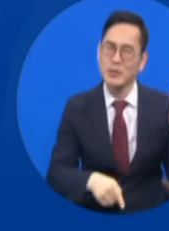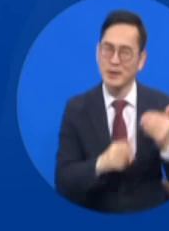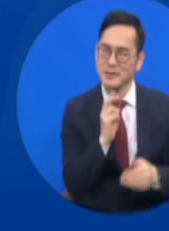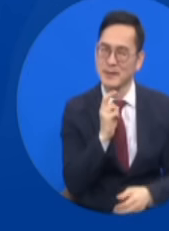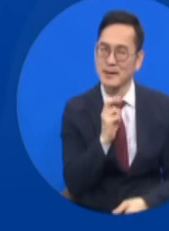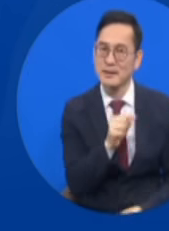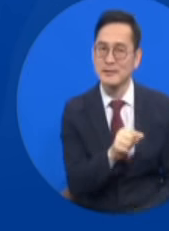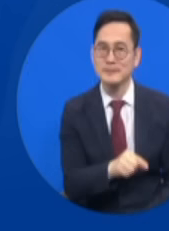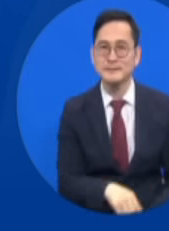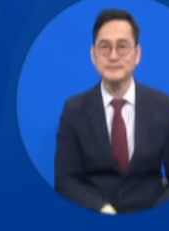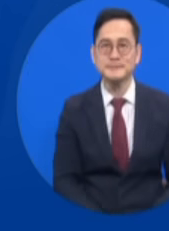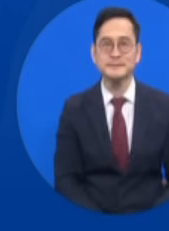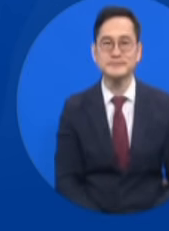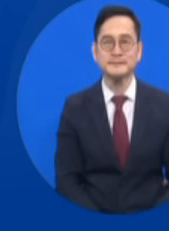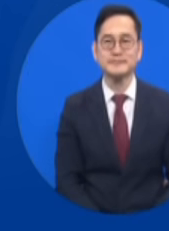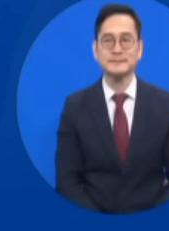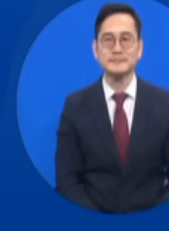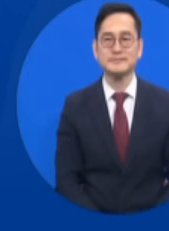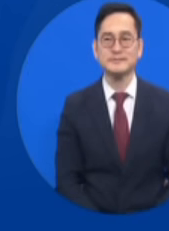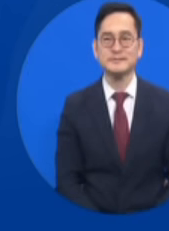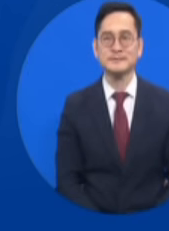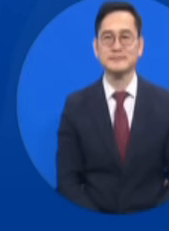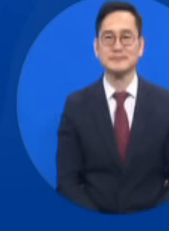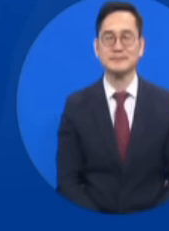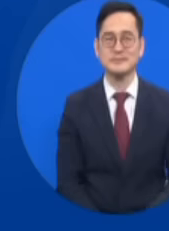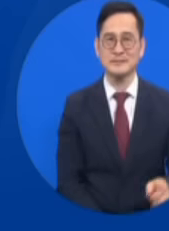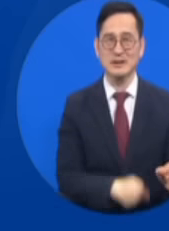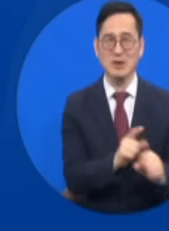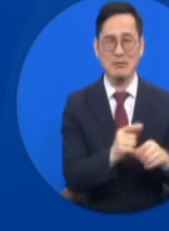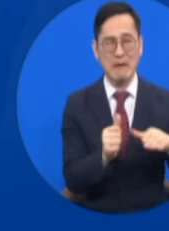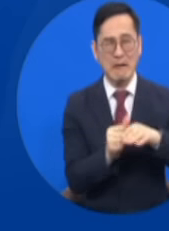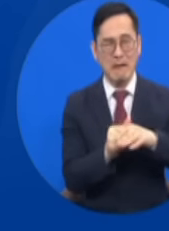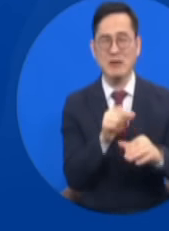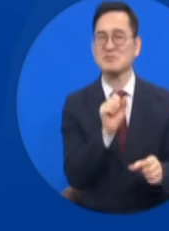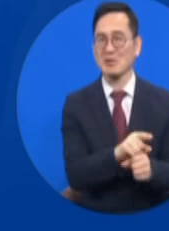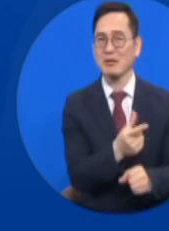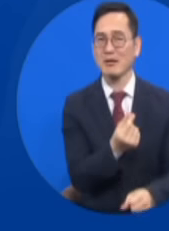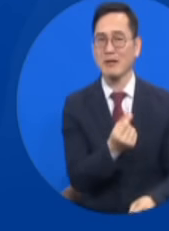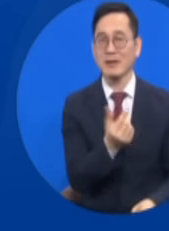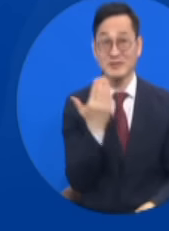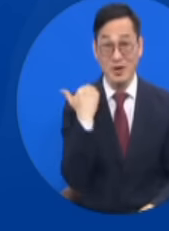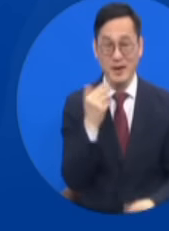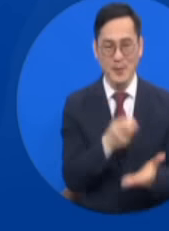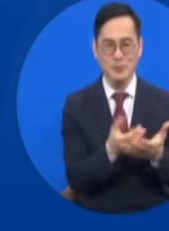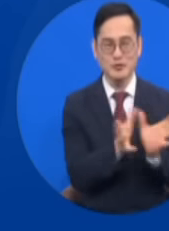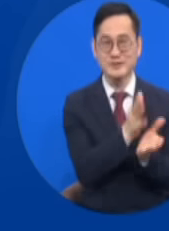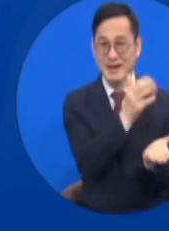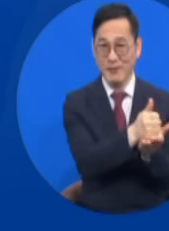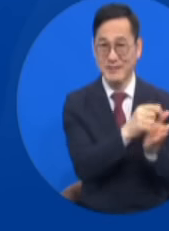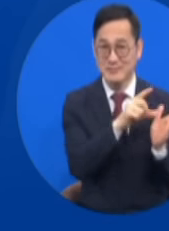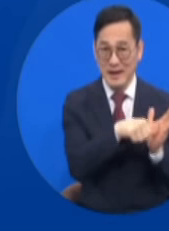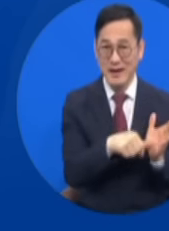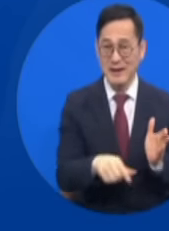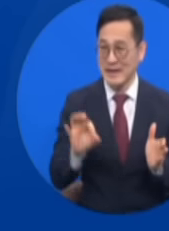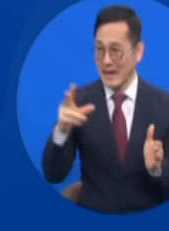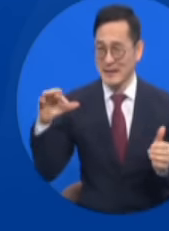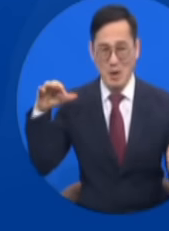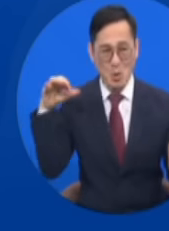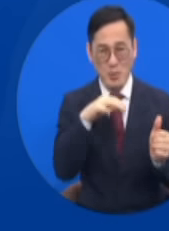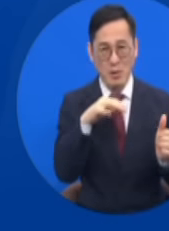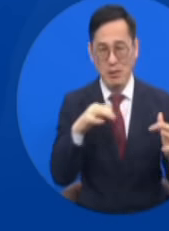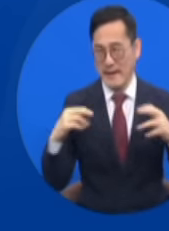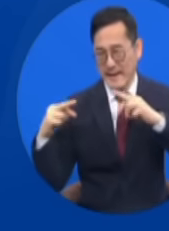하는 것인가 아니면은 뭐 본인의 약간 성향이 아닌가 약간 이런 생각을 해요. 예전에 이제 한동훈 위원장이 법무장관일 때 모든 야당